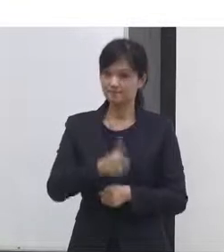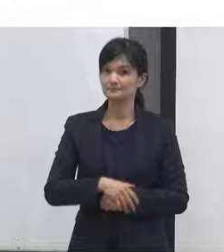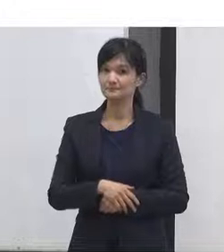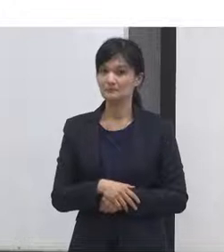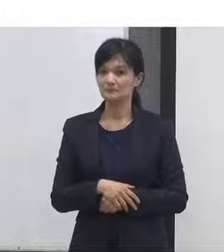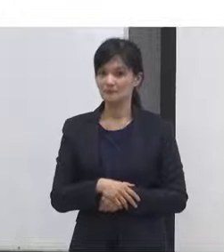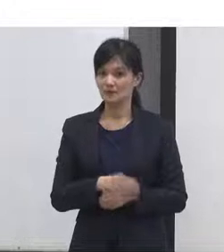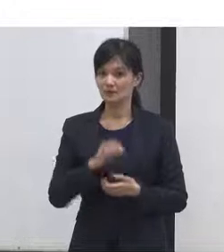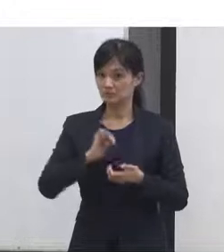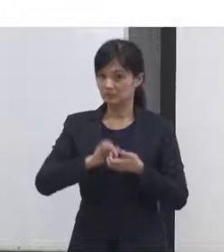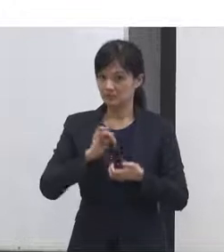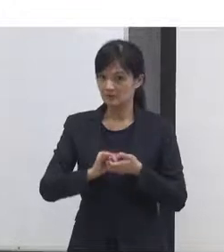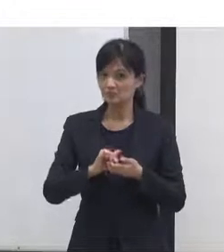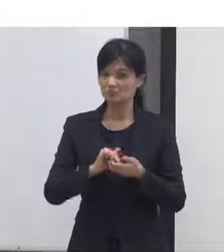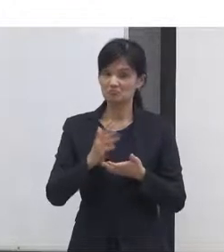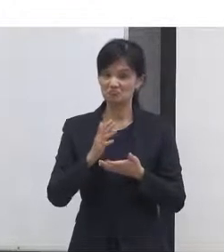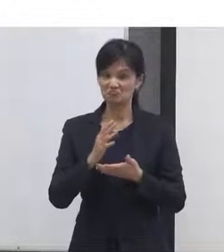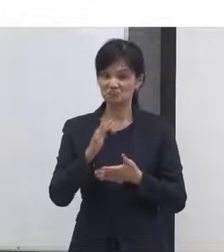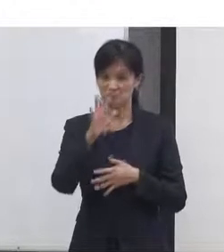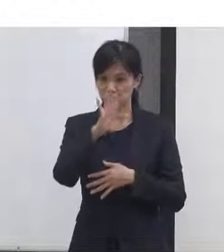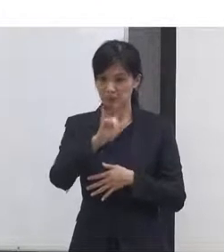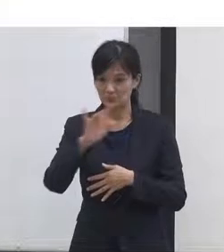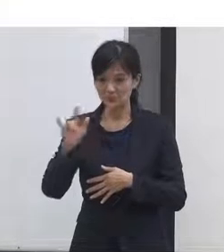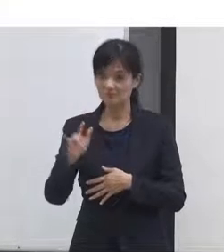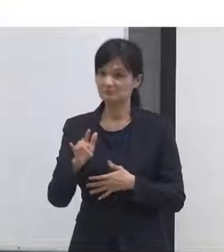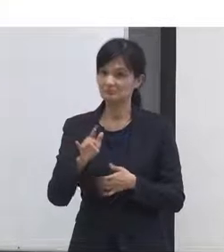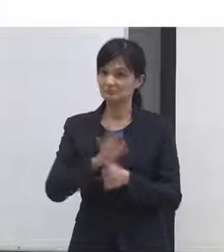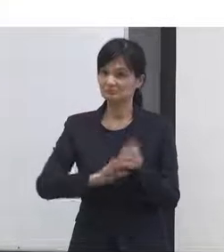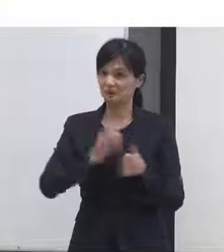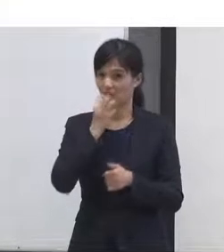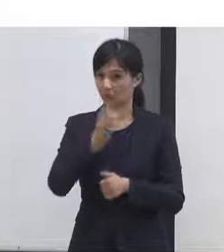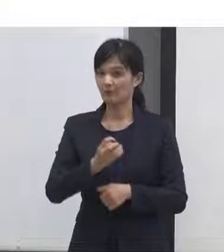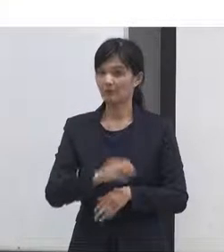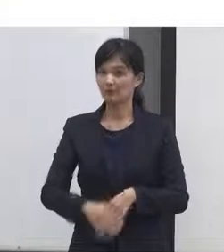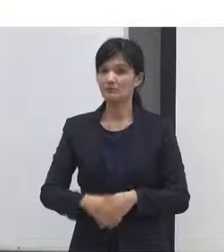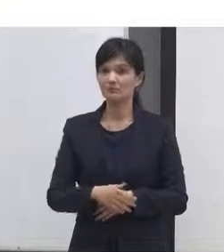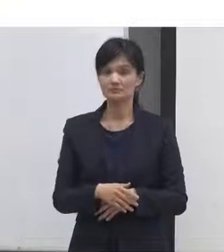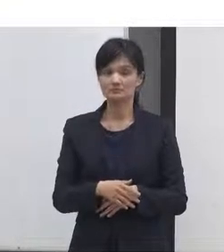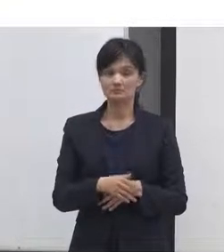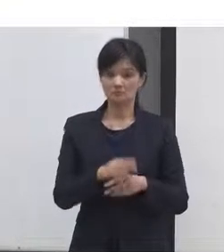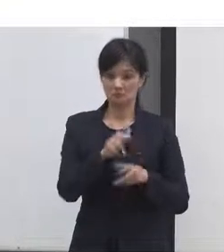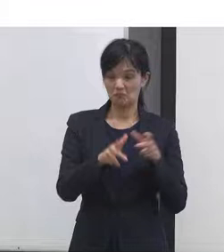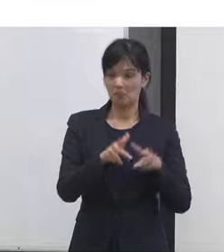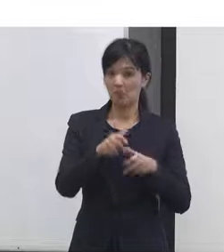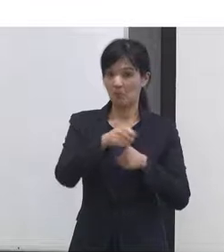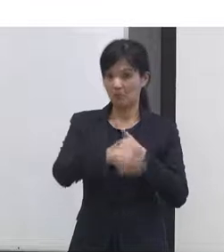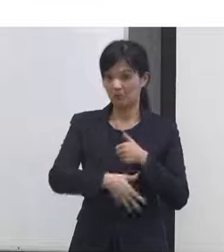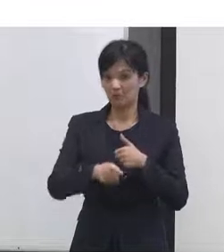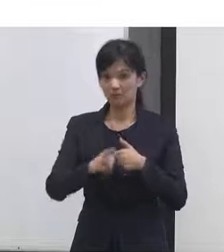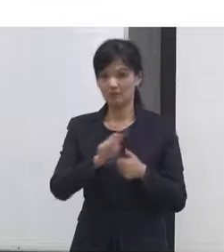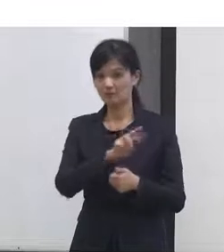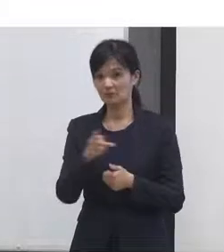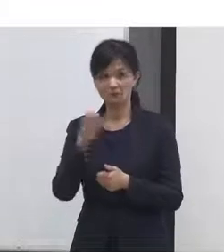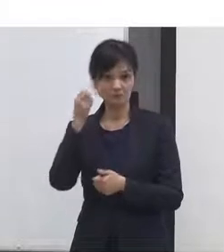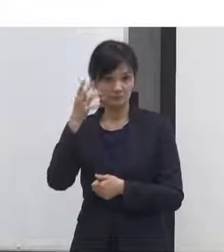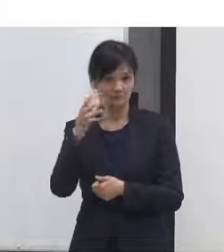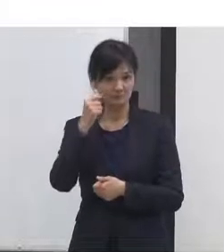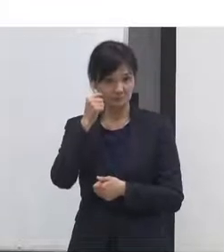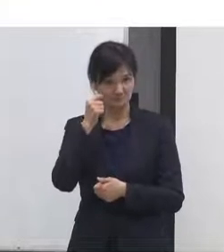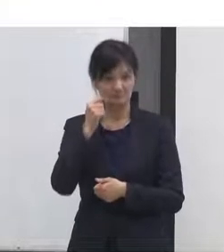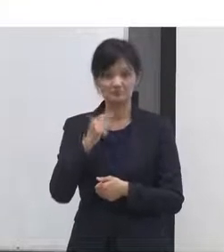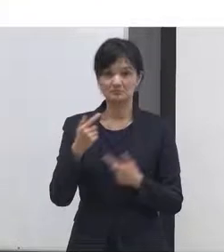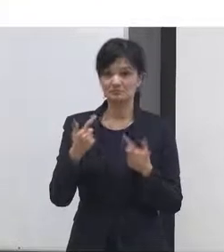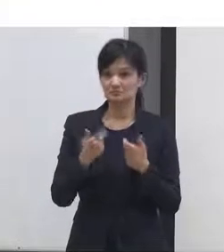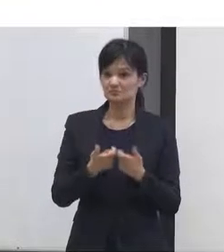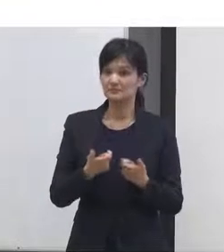是国家上面布局，这也显示出公部门无法跟上现有趋势，产业转型可能比较难落实，那这样会找不到适合的